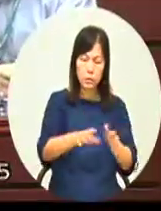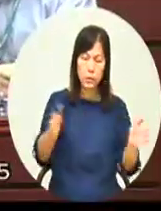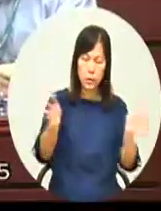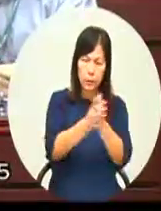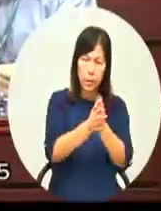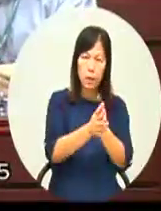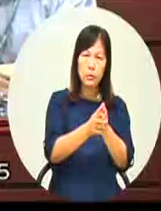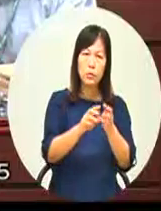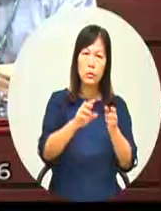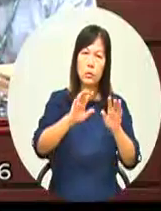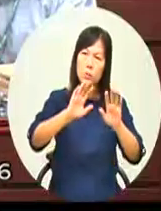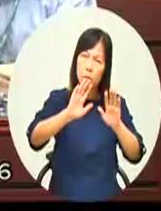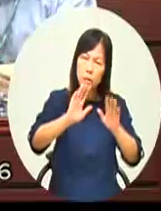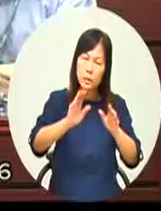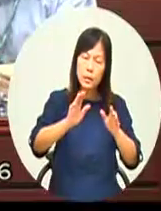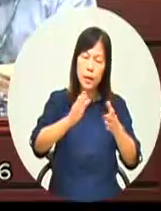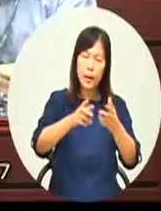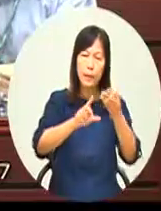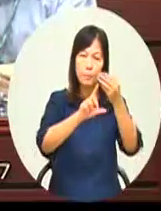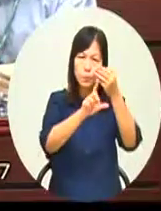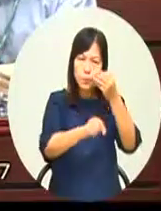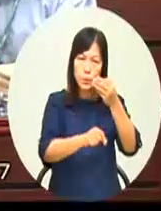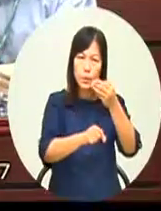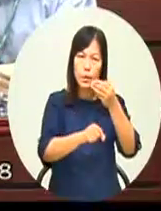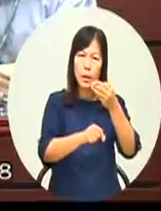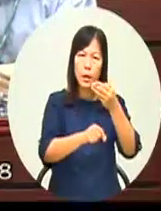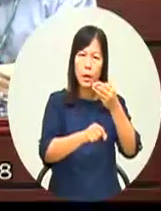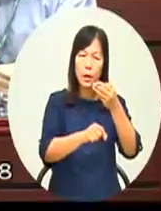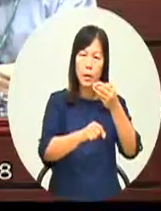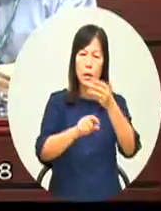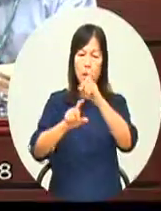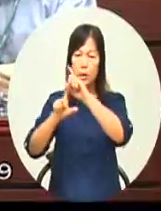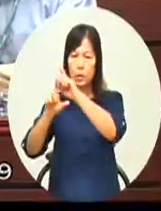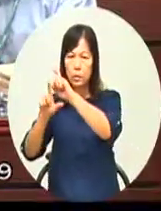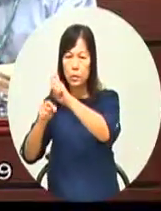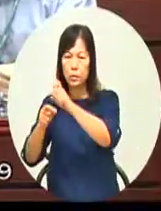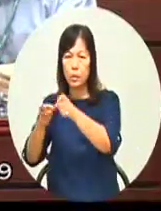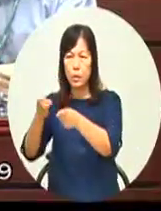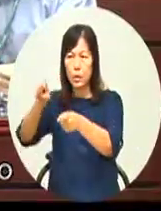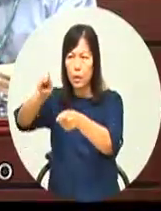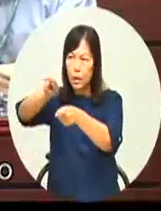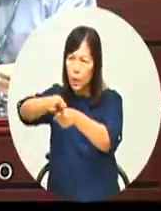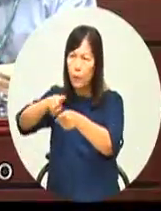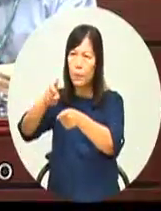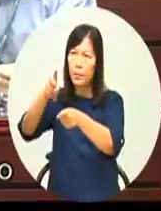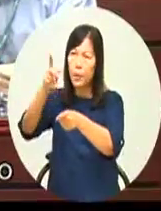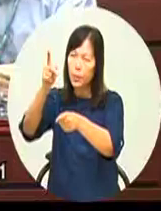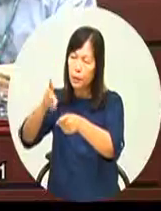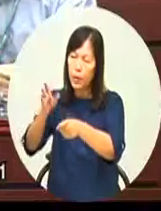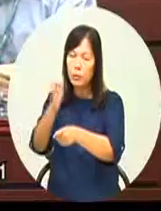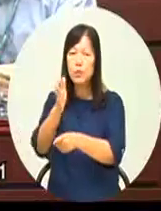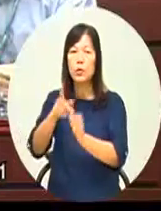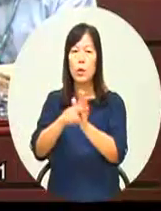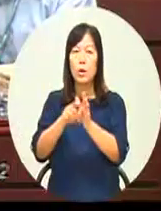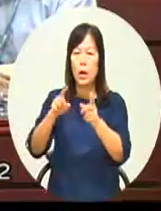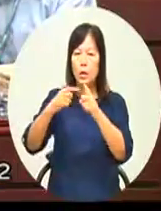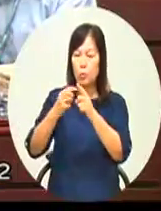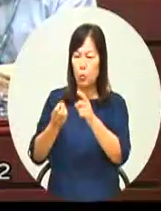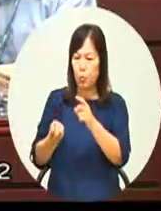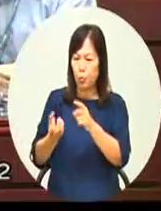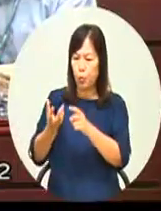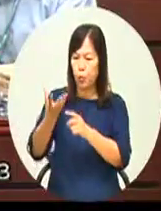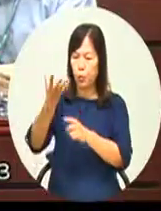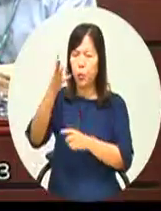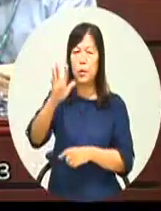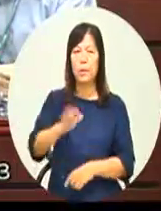经是九月的大概两倍半到三倍了，所以这个人数持续在上升当中。 人